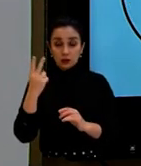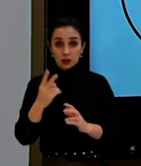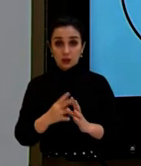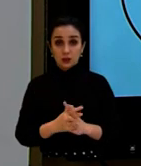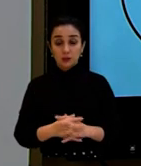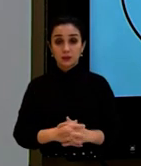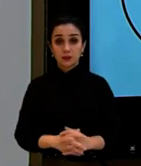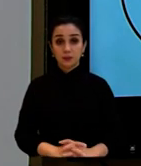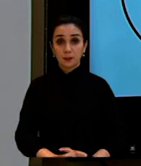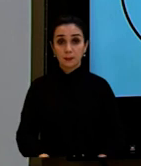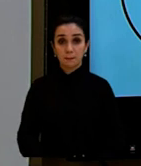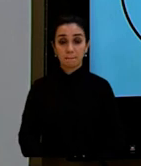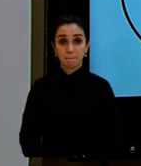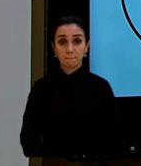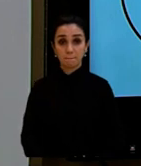квадрате.